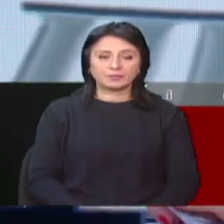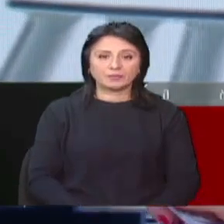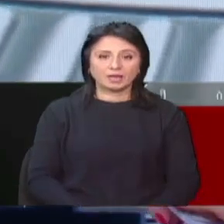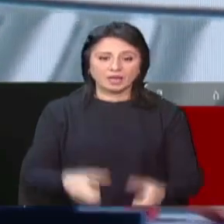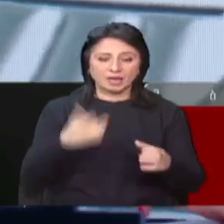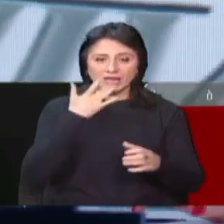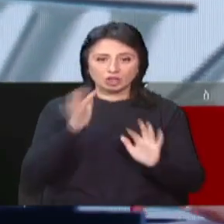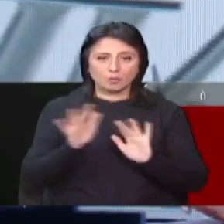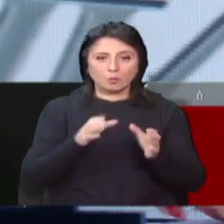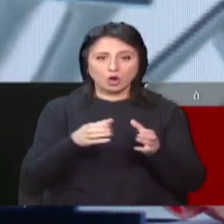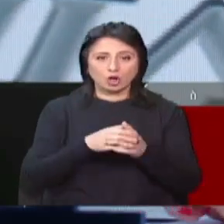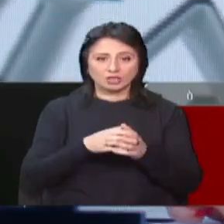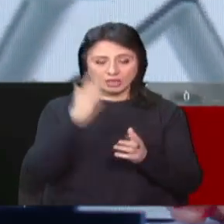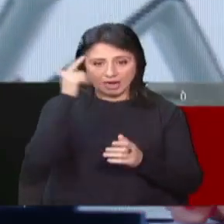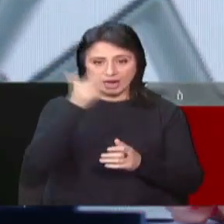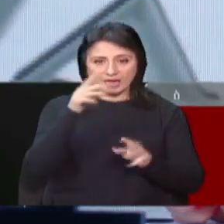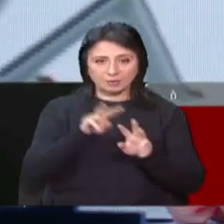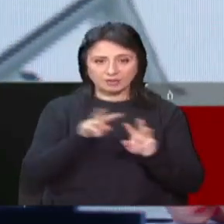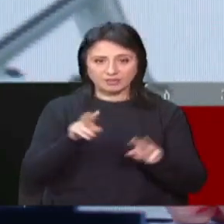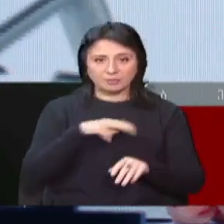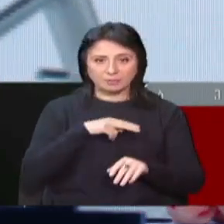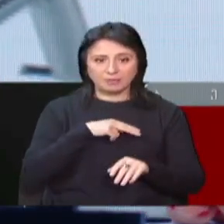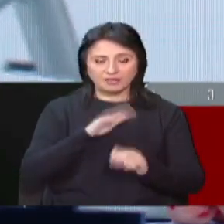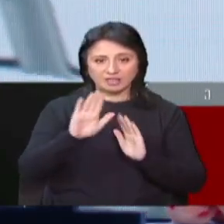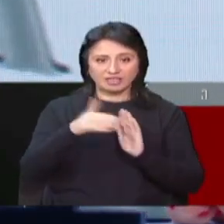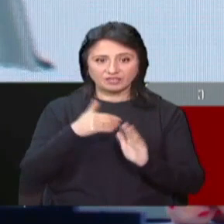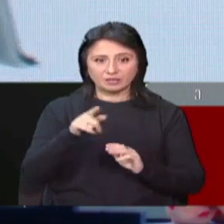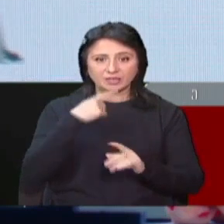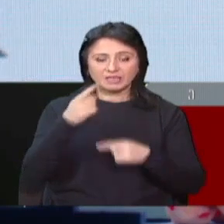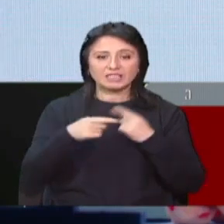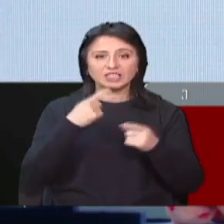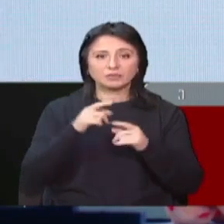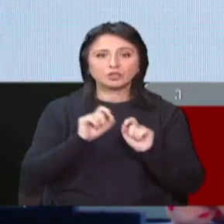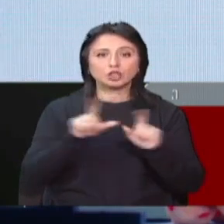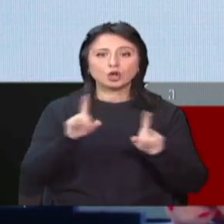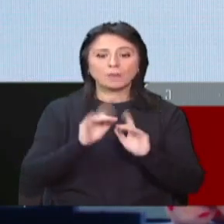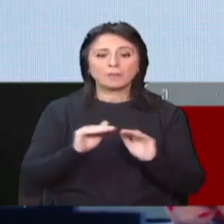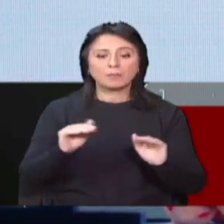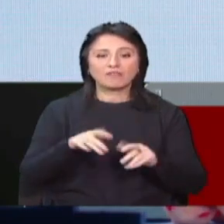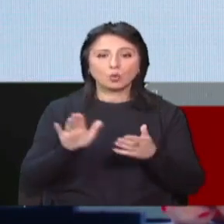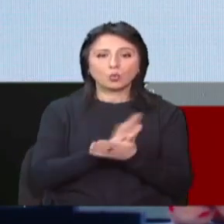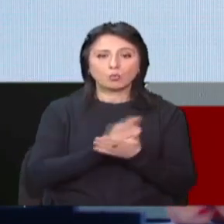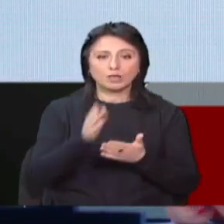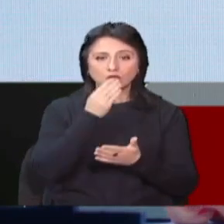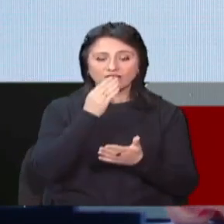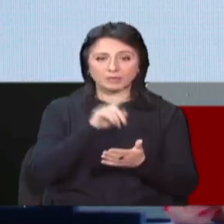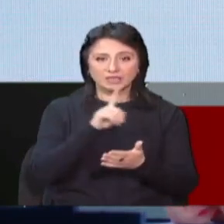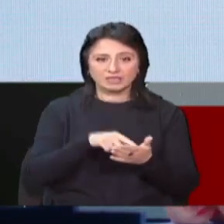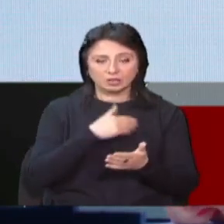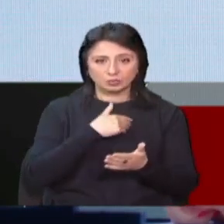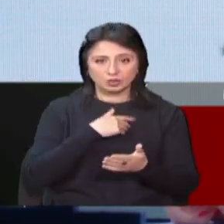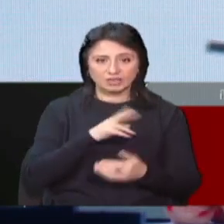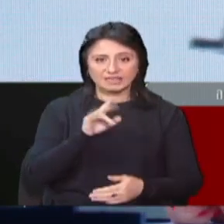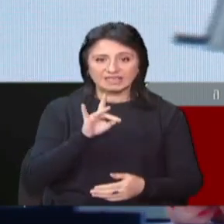ფრაქცია ერთიანი ნაციონალური მოძრაობა განათლების მინისტრს პარლამენტში იბარებს. მათ საუბარი სკოლებში ბავშვთა უფასო კვების საკითხზე სურთ.